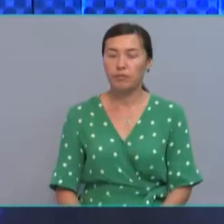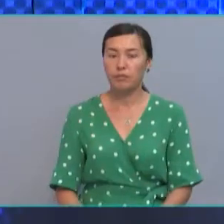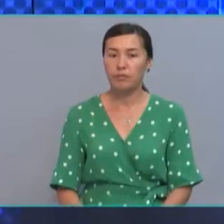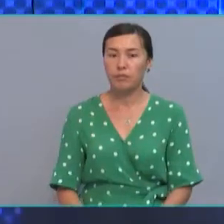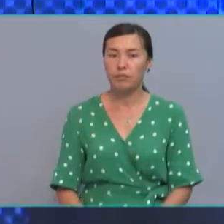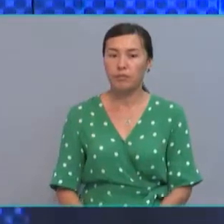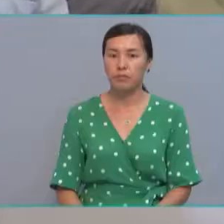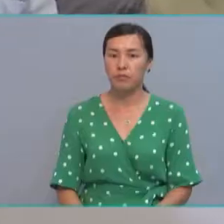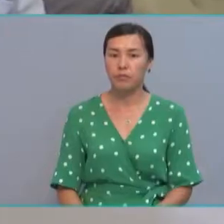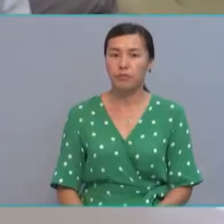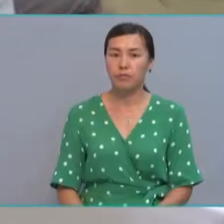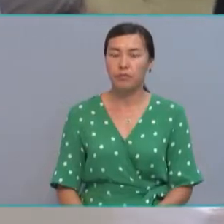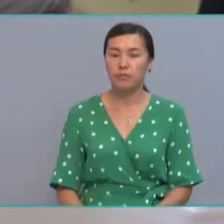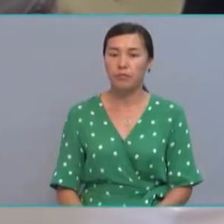тарқатады.